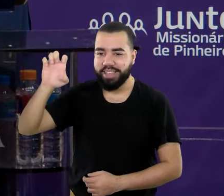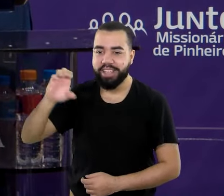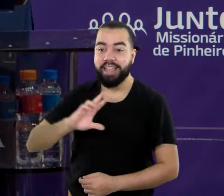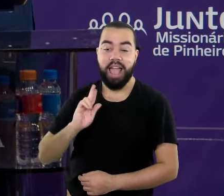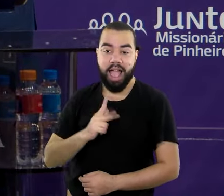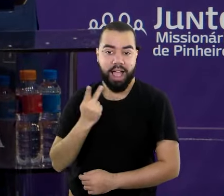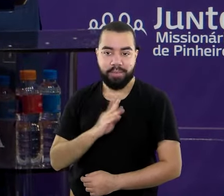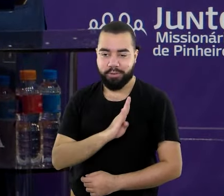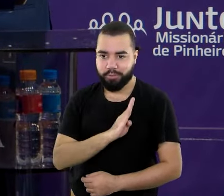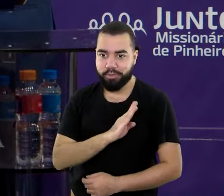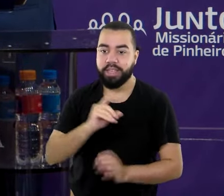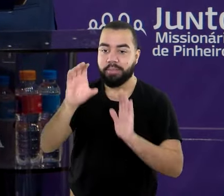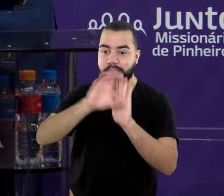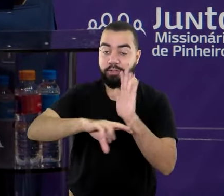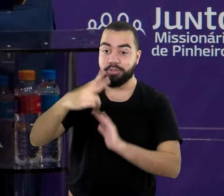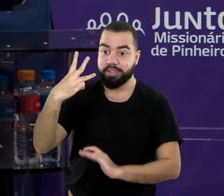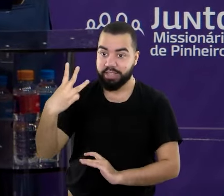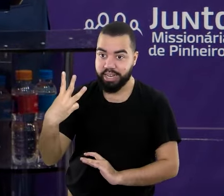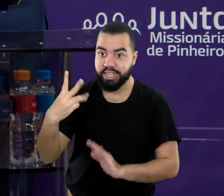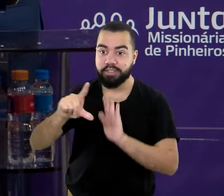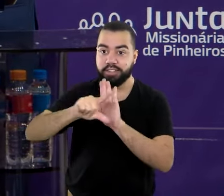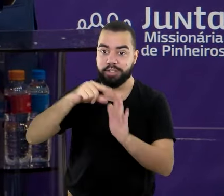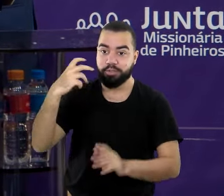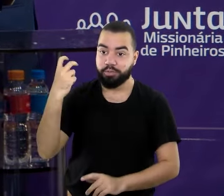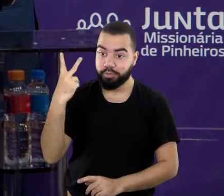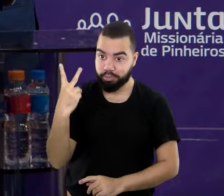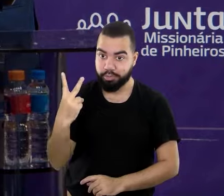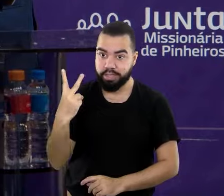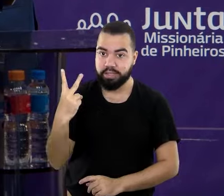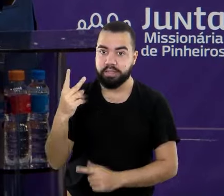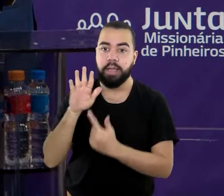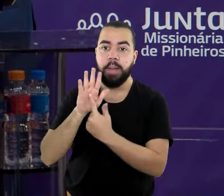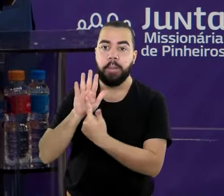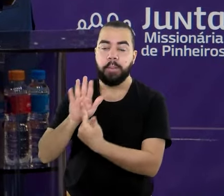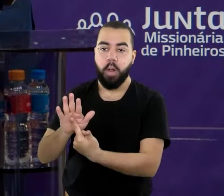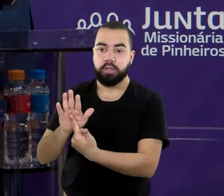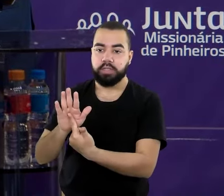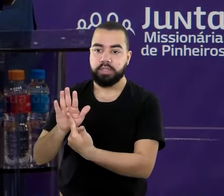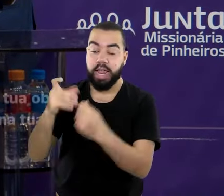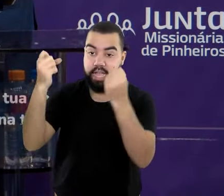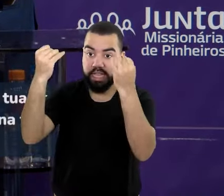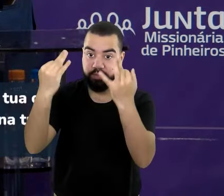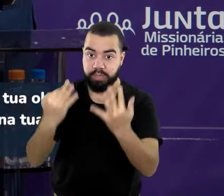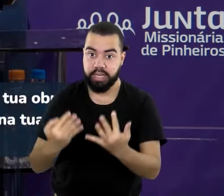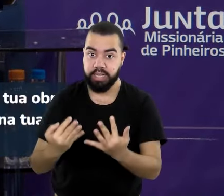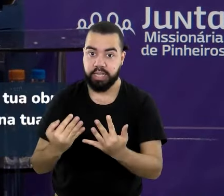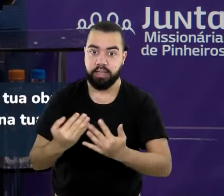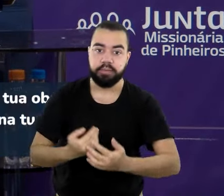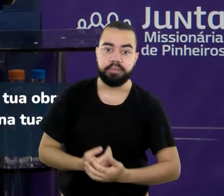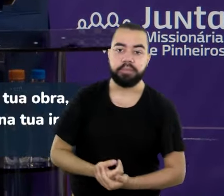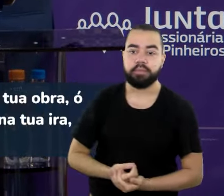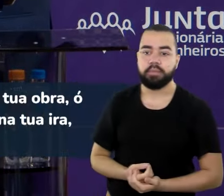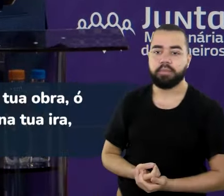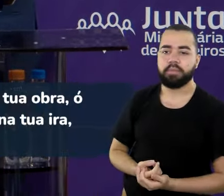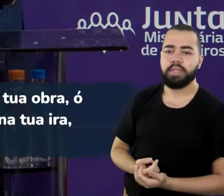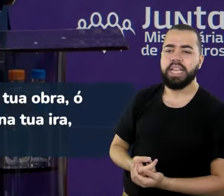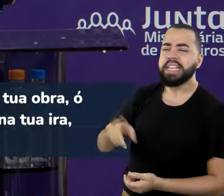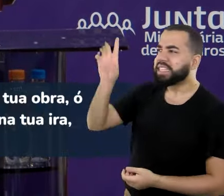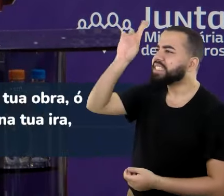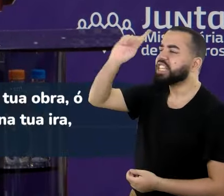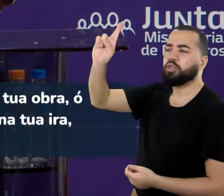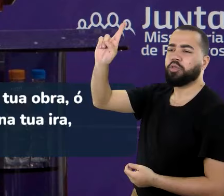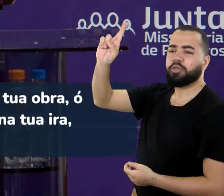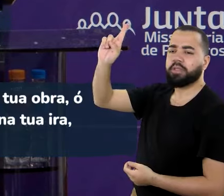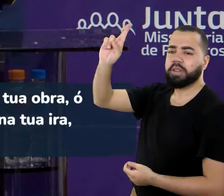일을 Abacuque 3:2. Desculpa. 예. 주의 일이 부흥하게 하옵소서. Que a tua